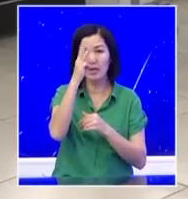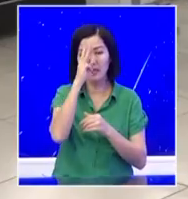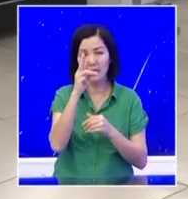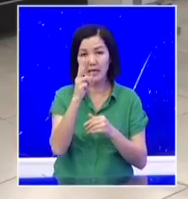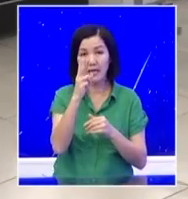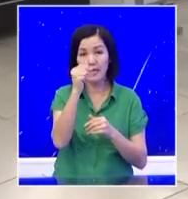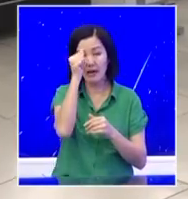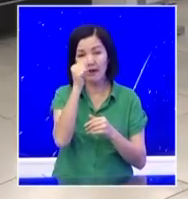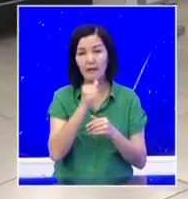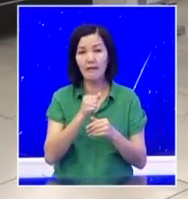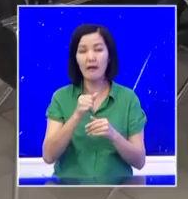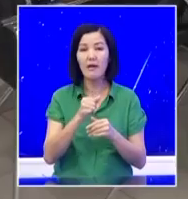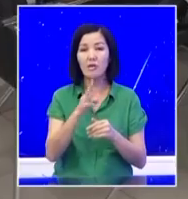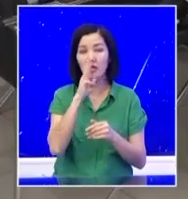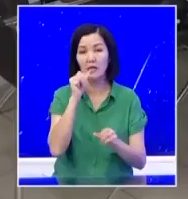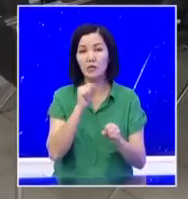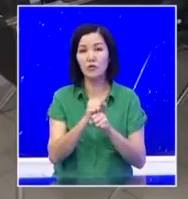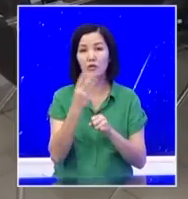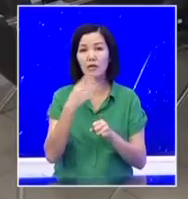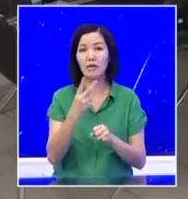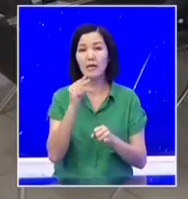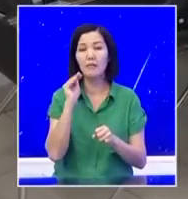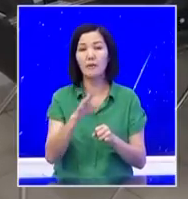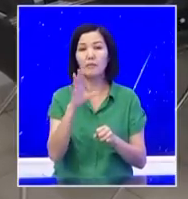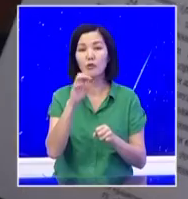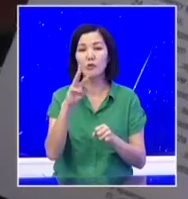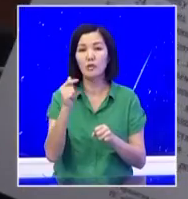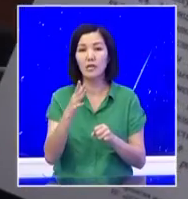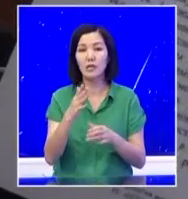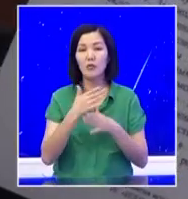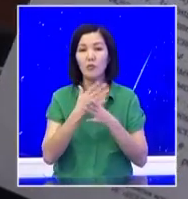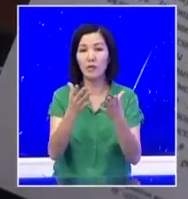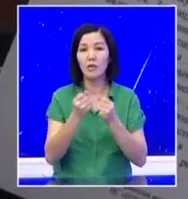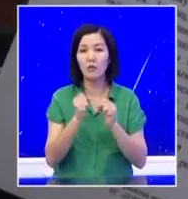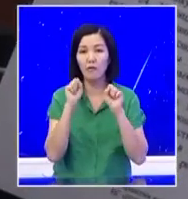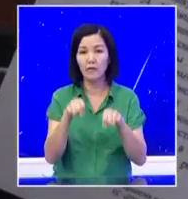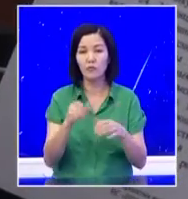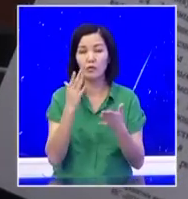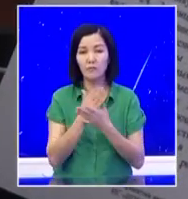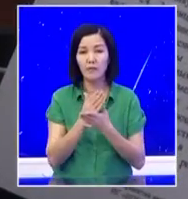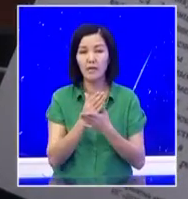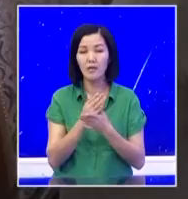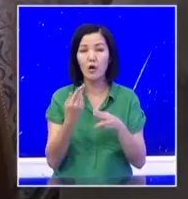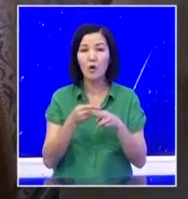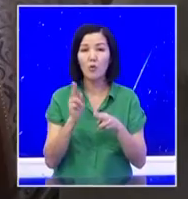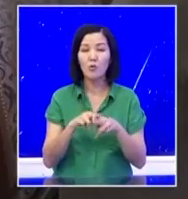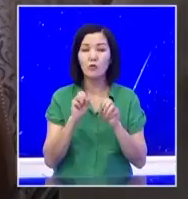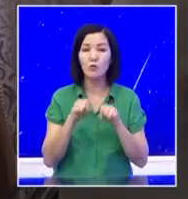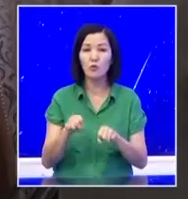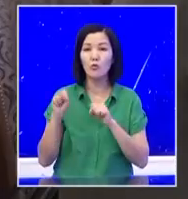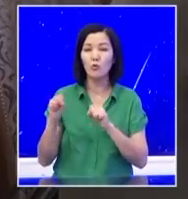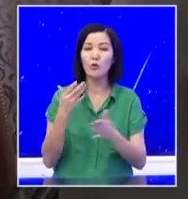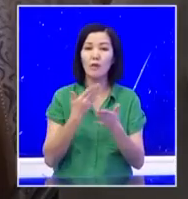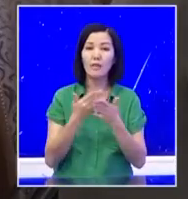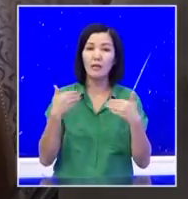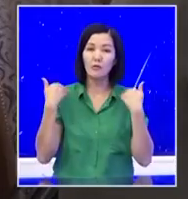табысынан айырылып, алайда 42 500 теңгеден құр қалғандардың да енді көмекті алуға мүмкіндіктері бар. Ол үшін құқығын қорғап, дәлелдерін